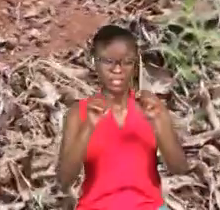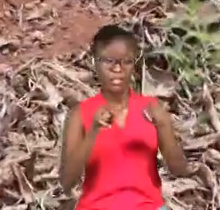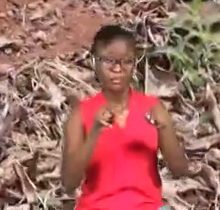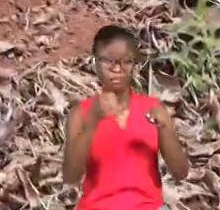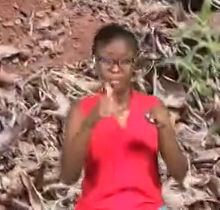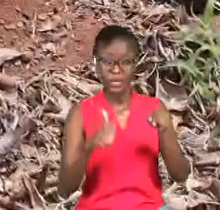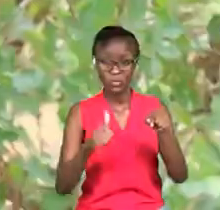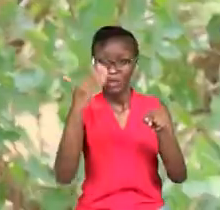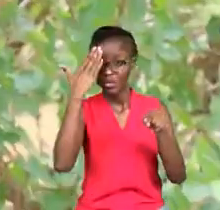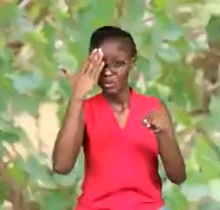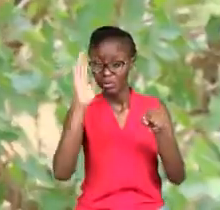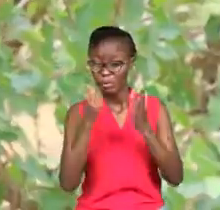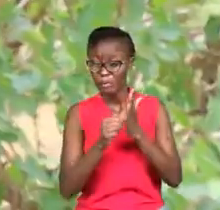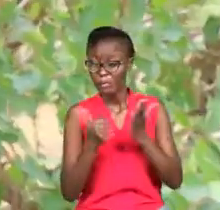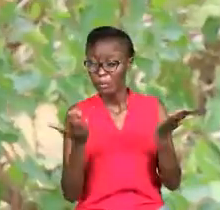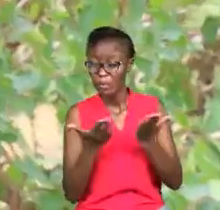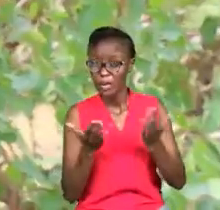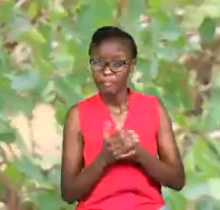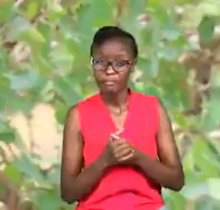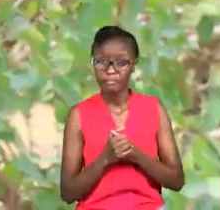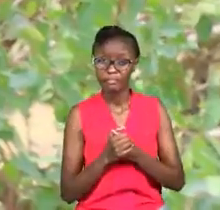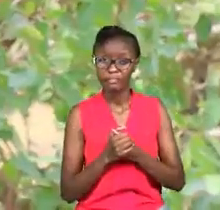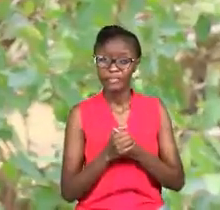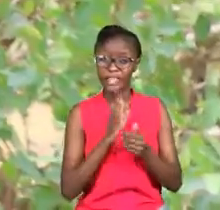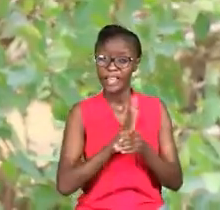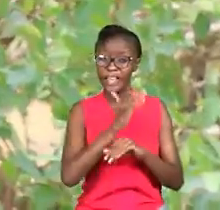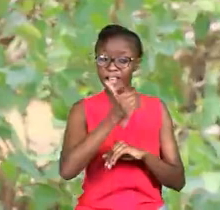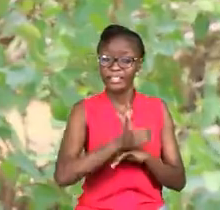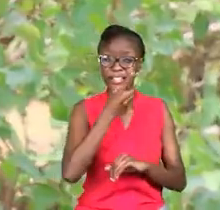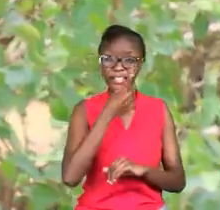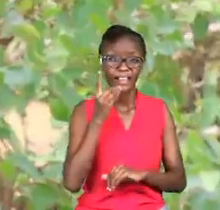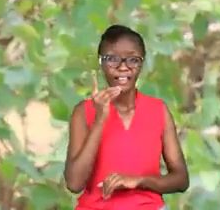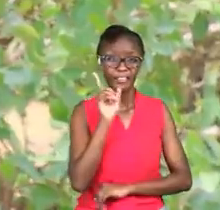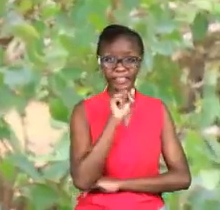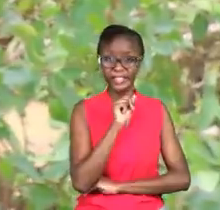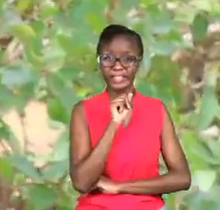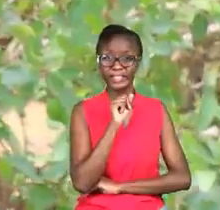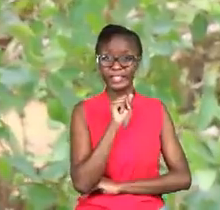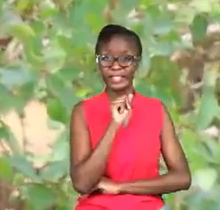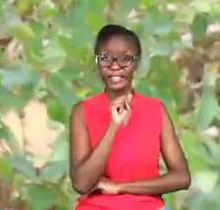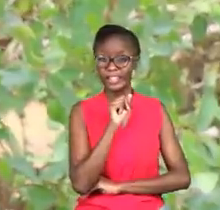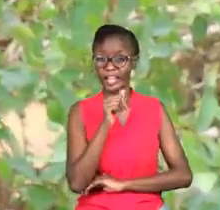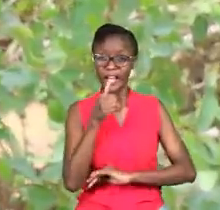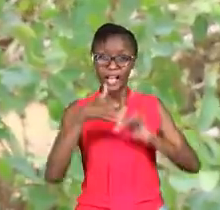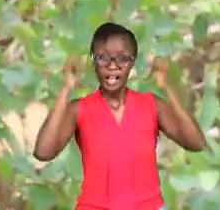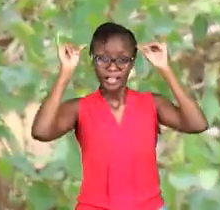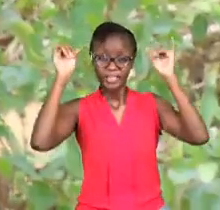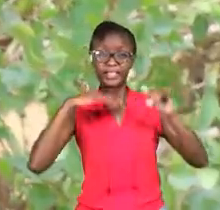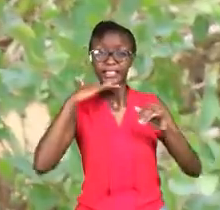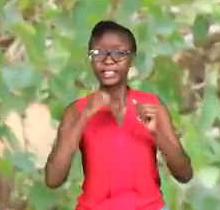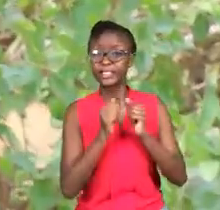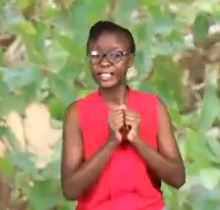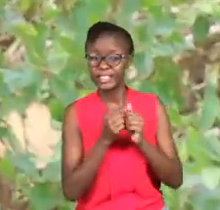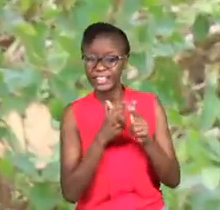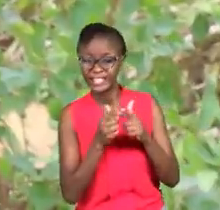la tatizo hilo. Bande ya Fenery, wakati ng'ombe anaanza kukufa 10, na mimi naona hii ni